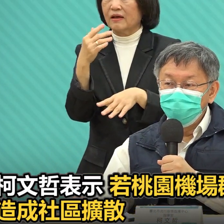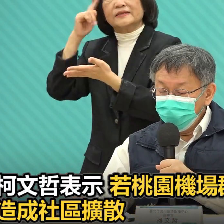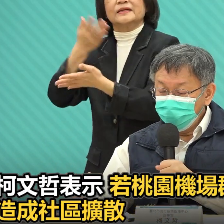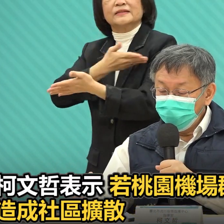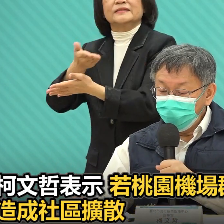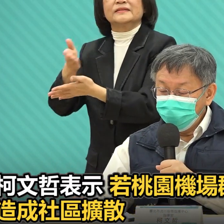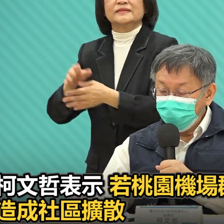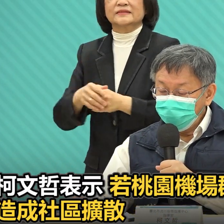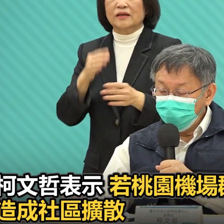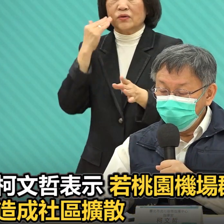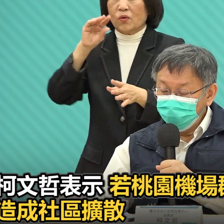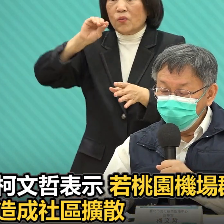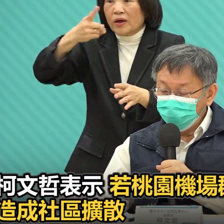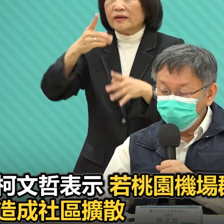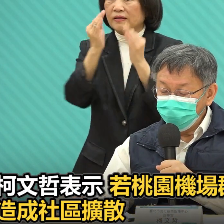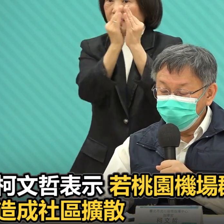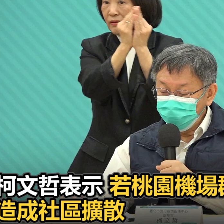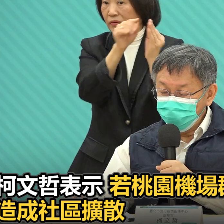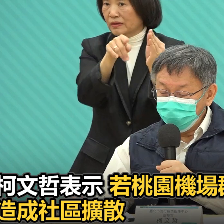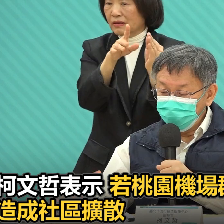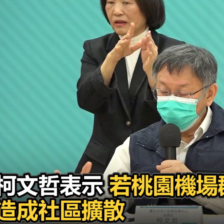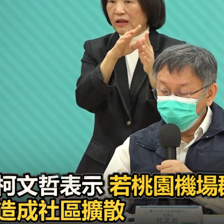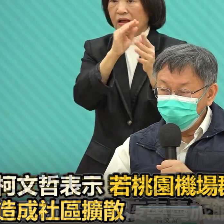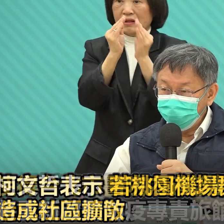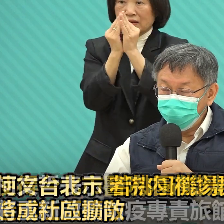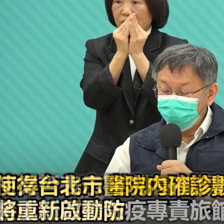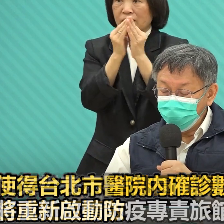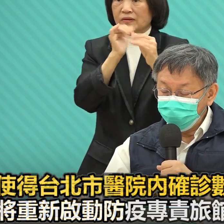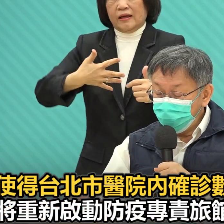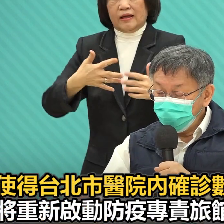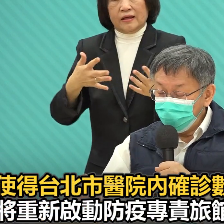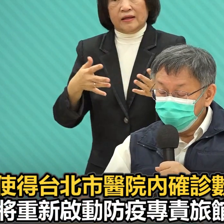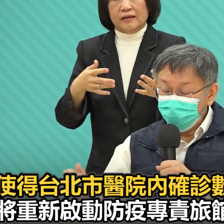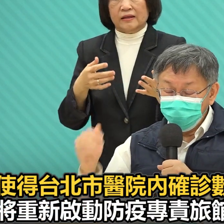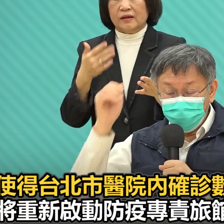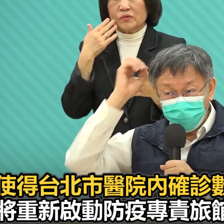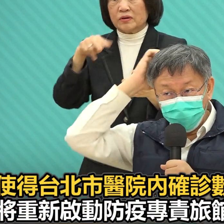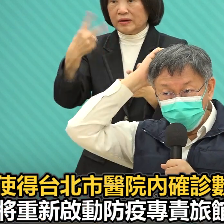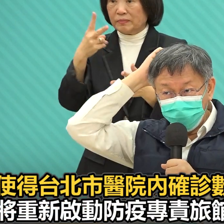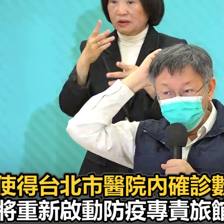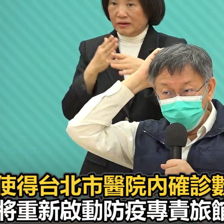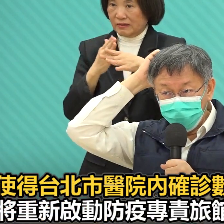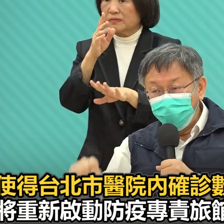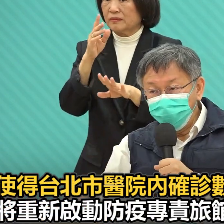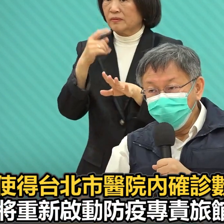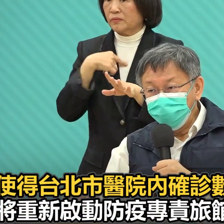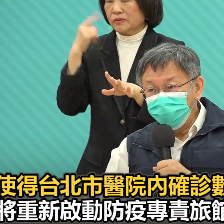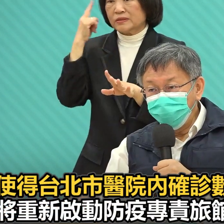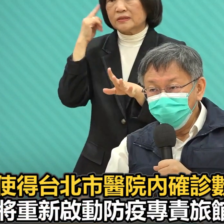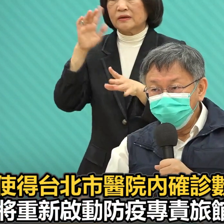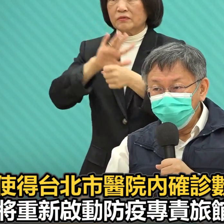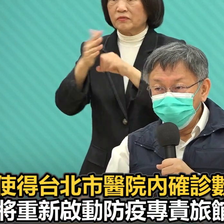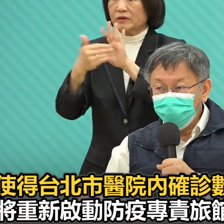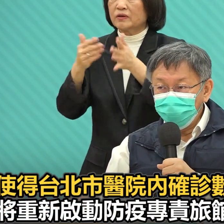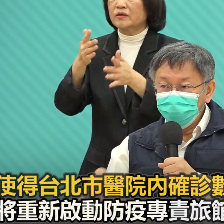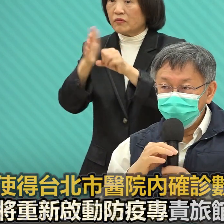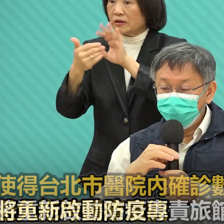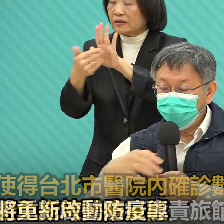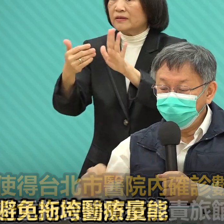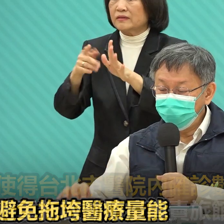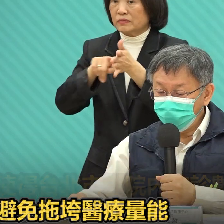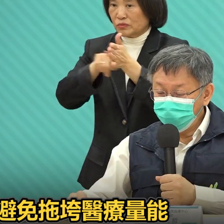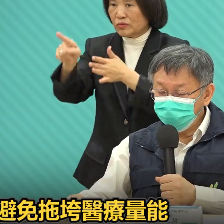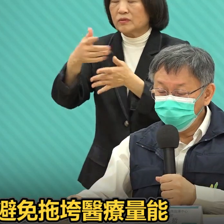理了。如果万一桃园那个没有守住，真的社区感染破开超过200的话，我可能会防疫专责旅馆会重开